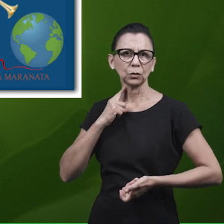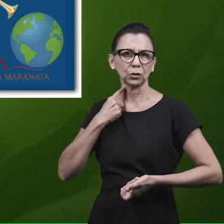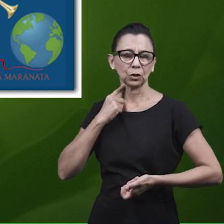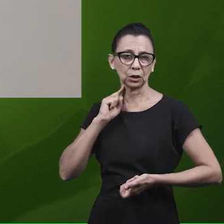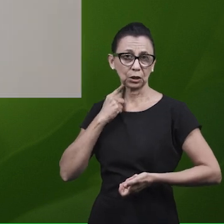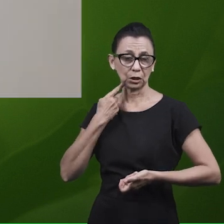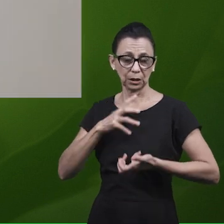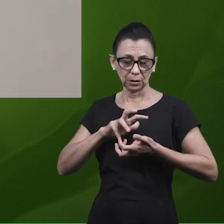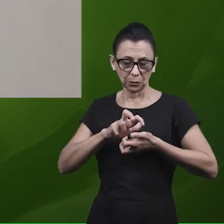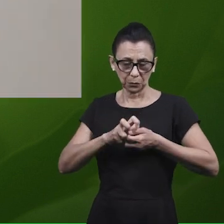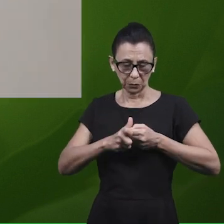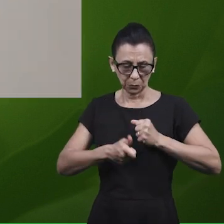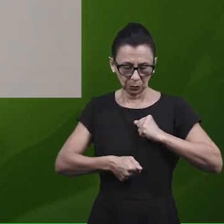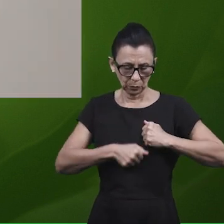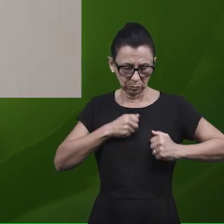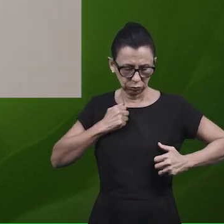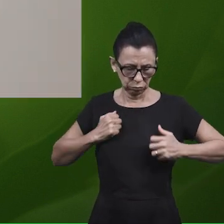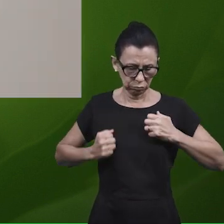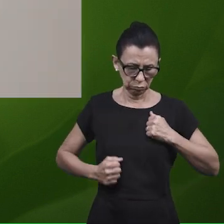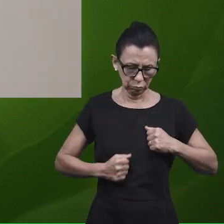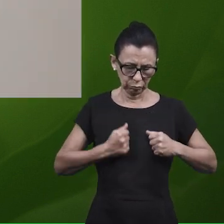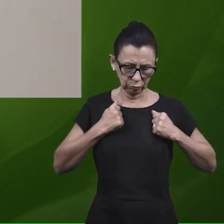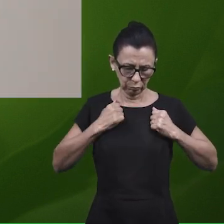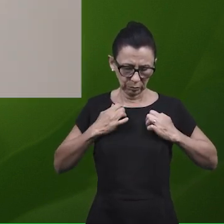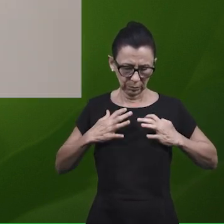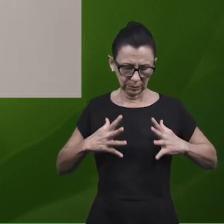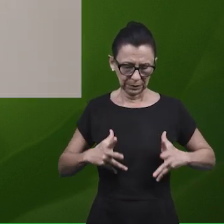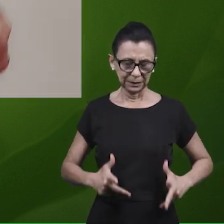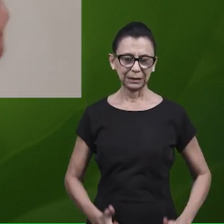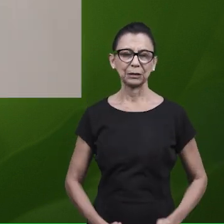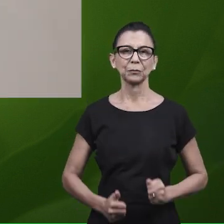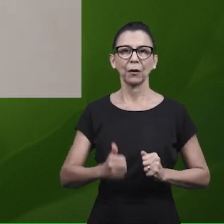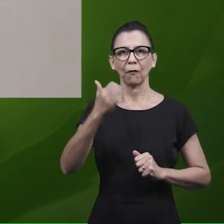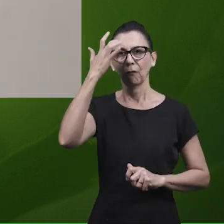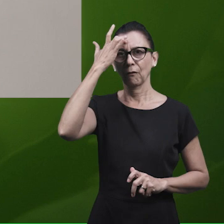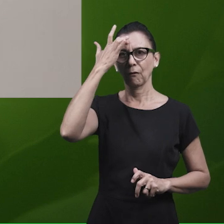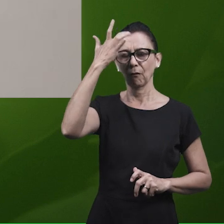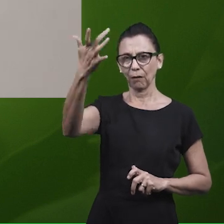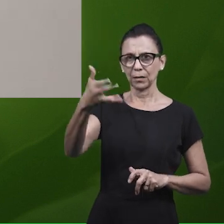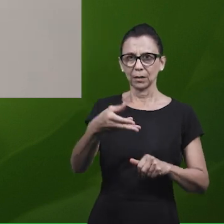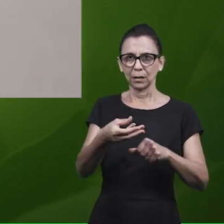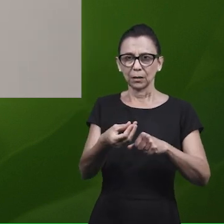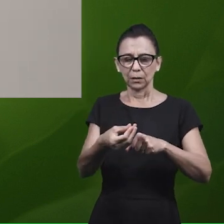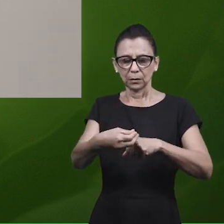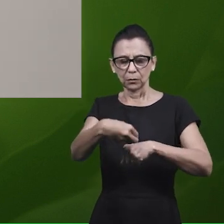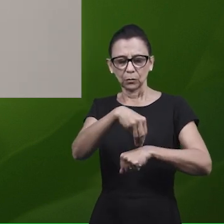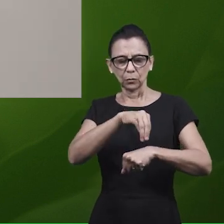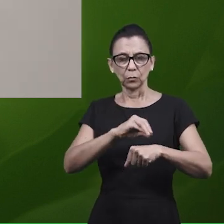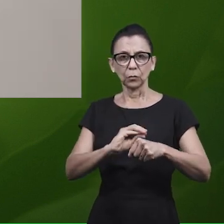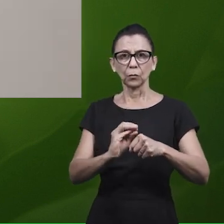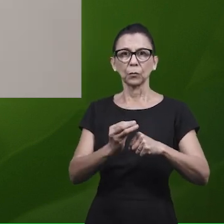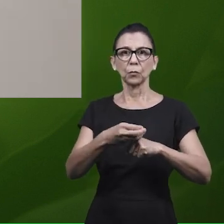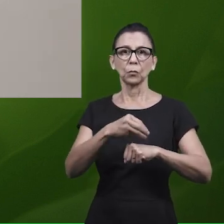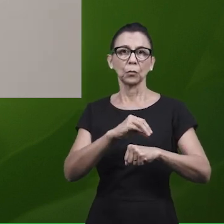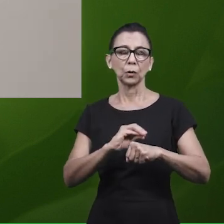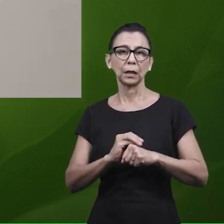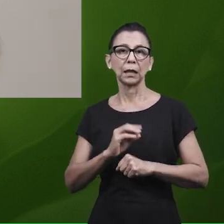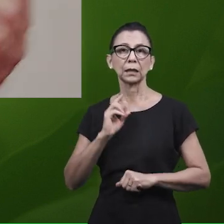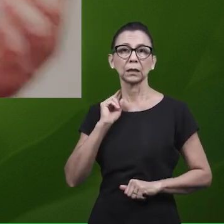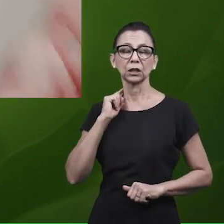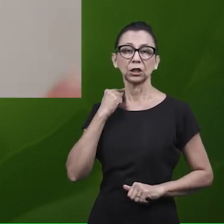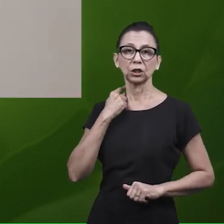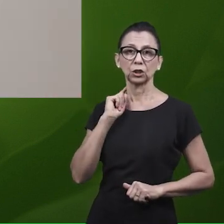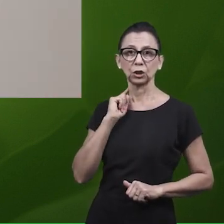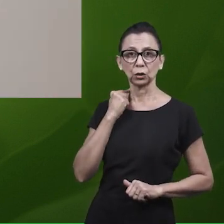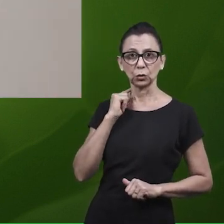de saleté en permettant son enlèvement. Donc la molécule de saleté, elle est